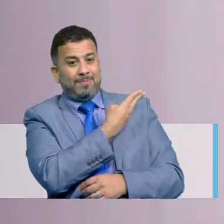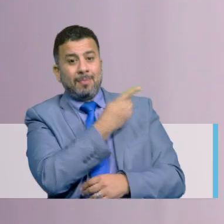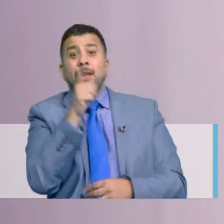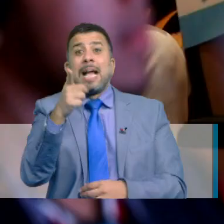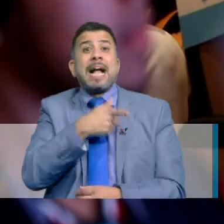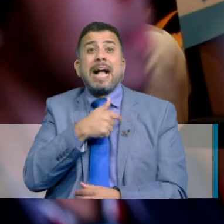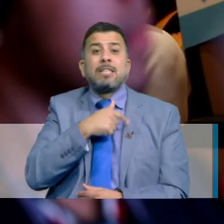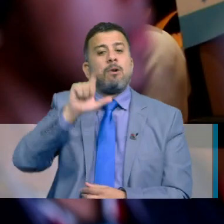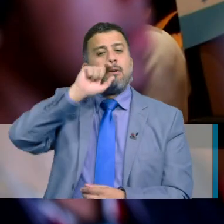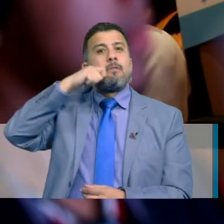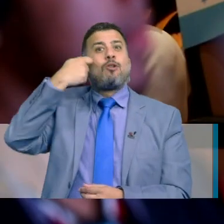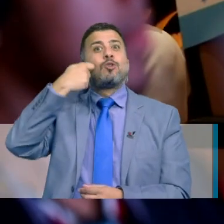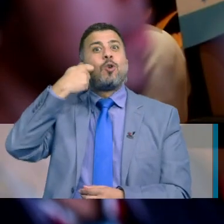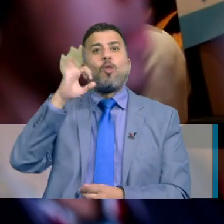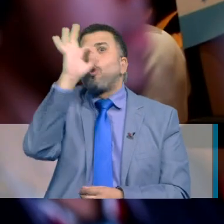التراث العربي للعام